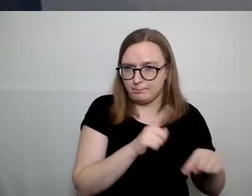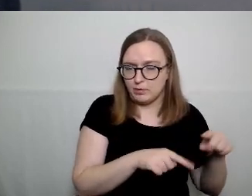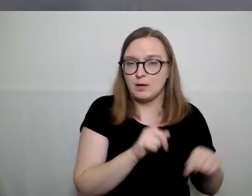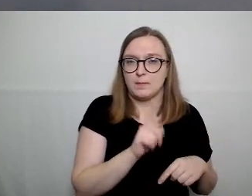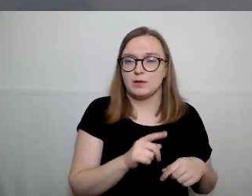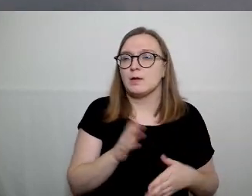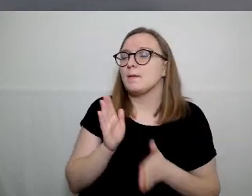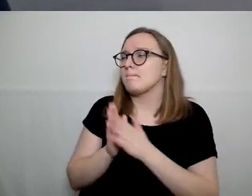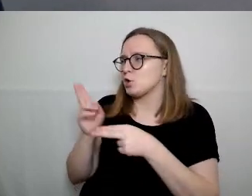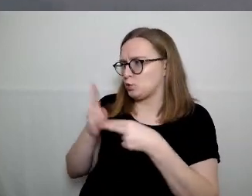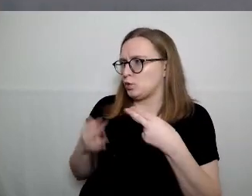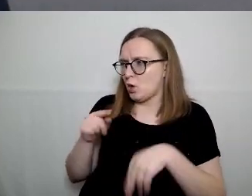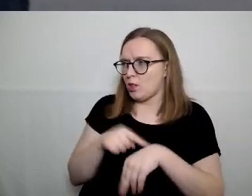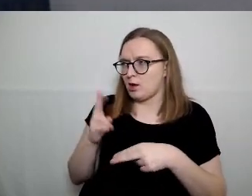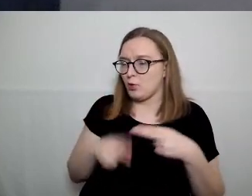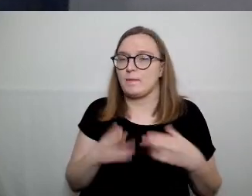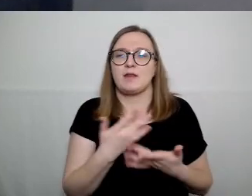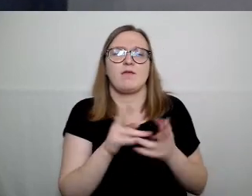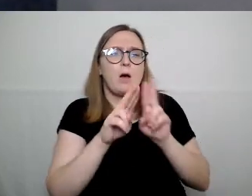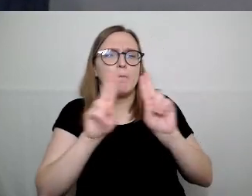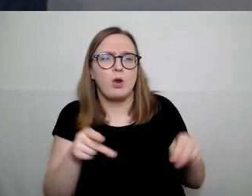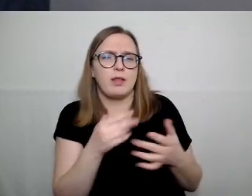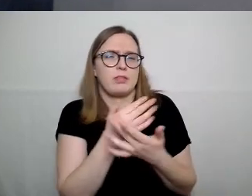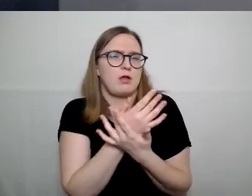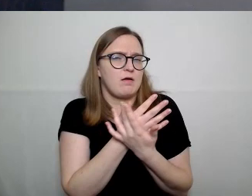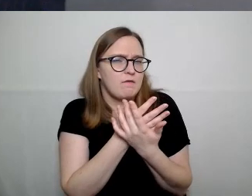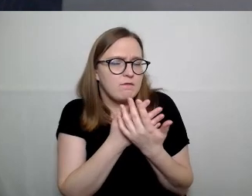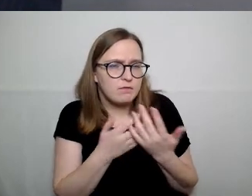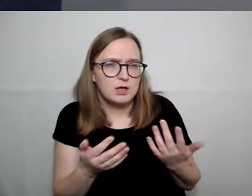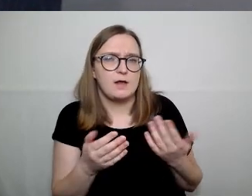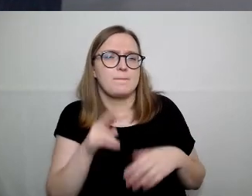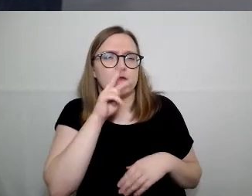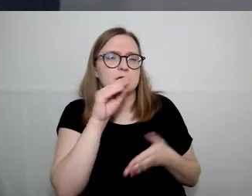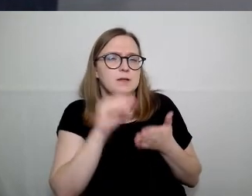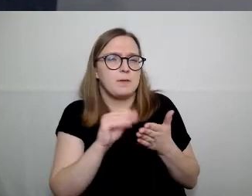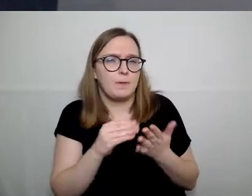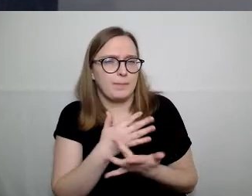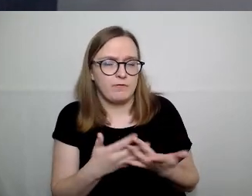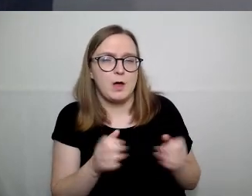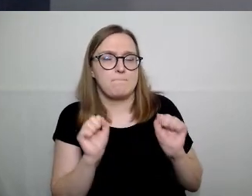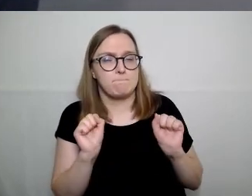biletenius visus ir visus kitus vaistų skyrimus viską galima atlikti